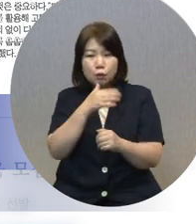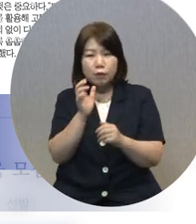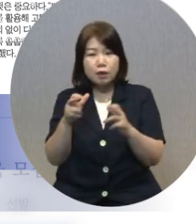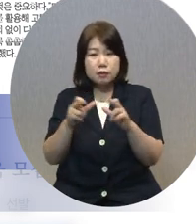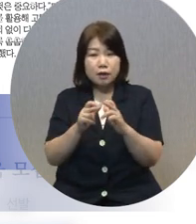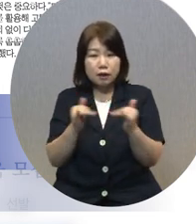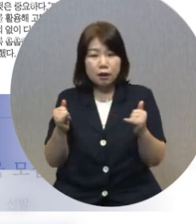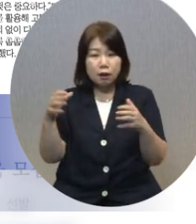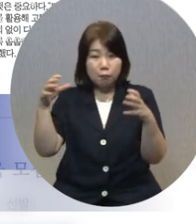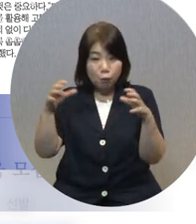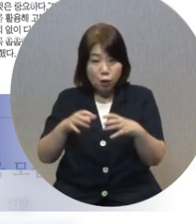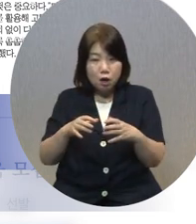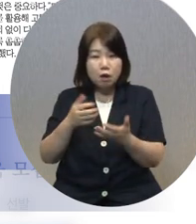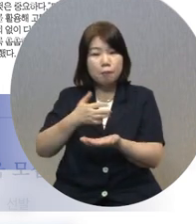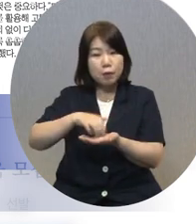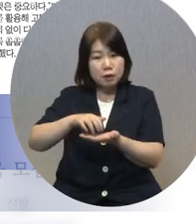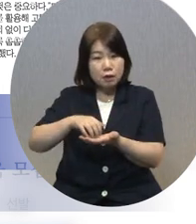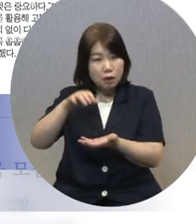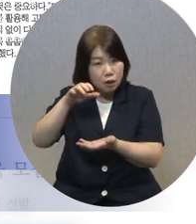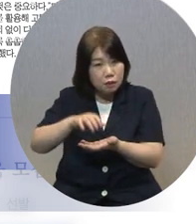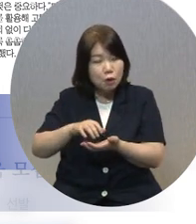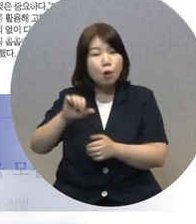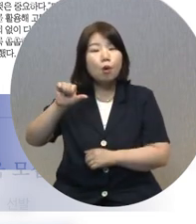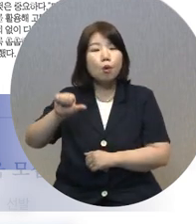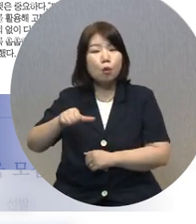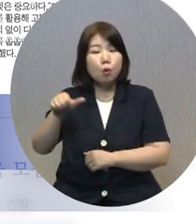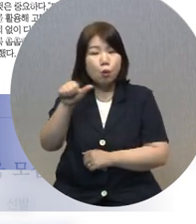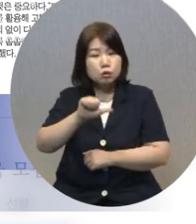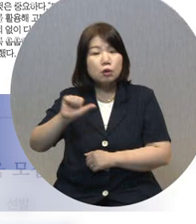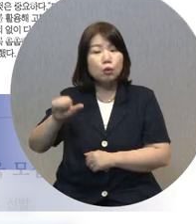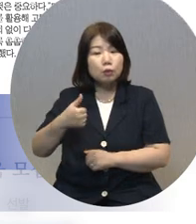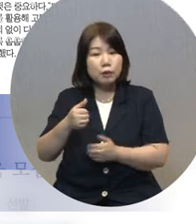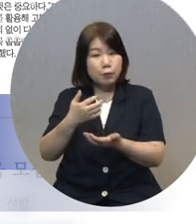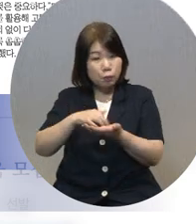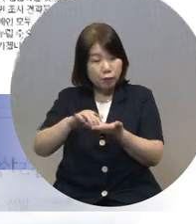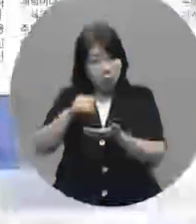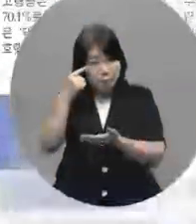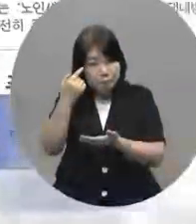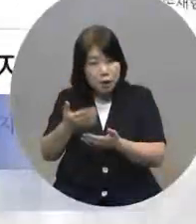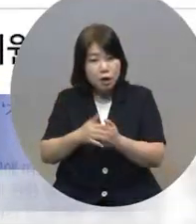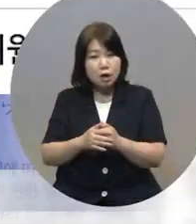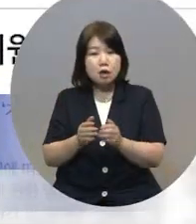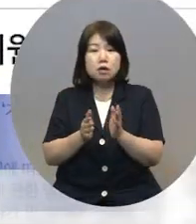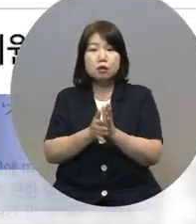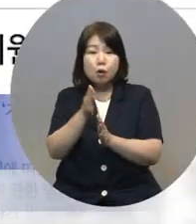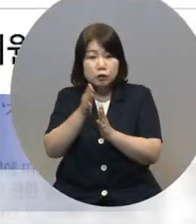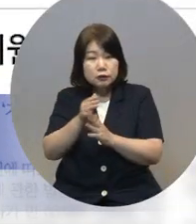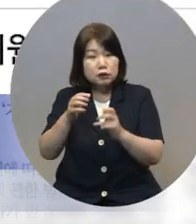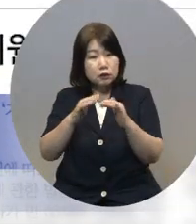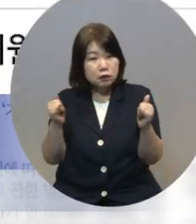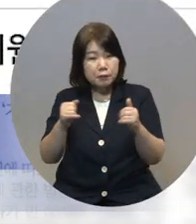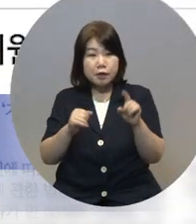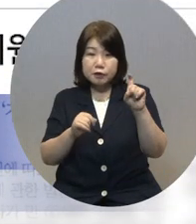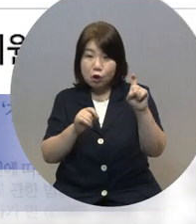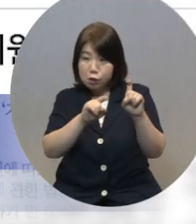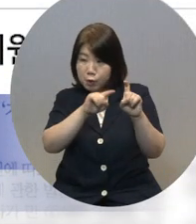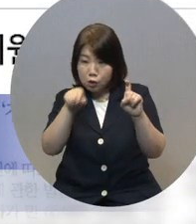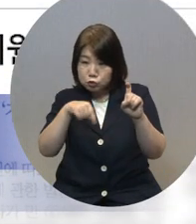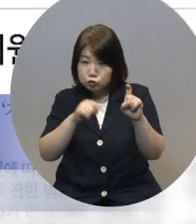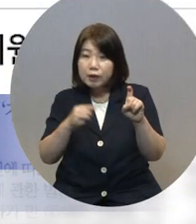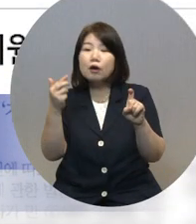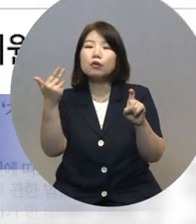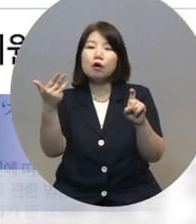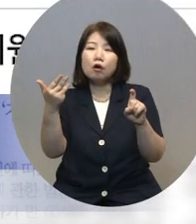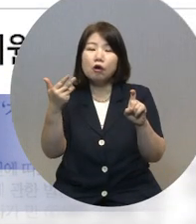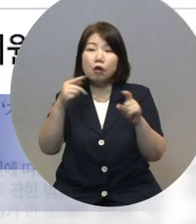고령층과 장애인을 포함한 5,500명 을 대상으로 조사를 했는데요 어 서울 시민 10명 중 여덟 명은